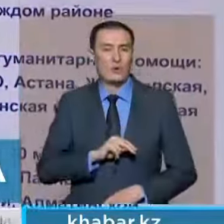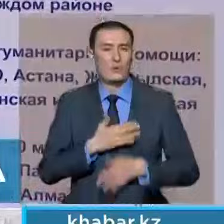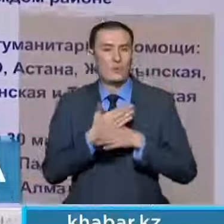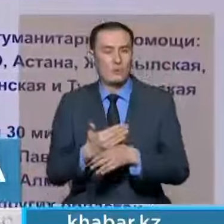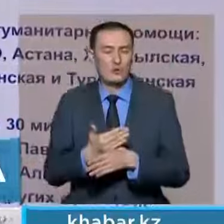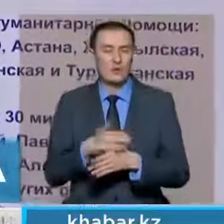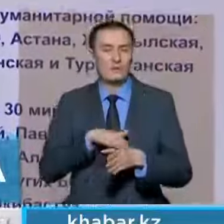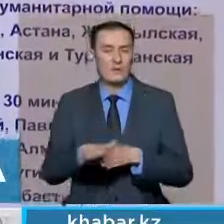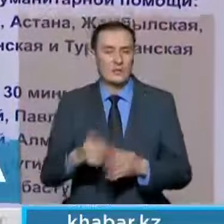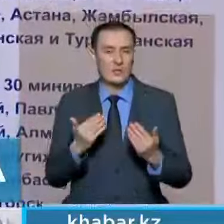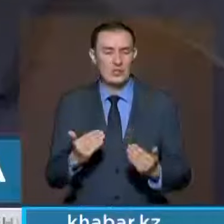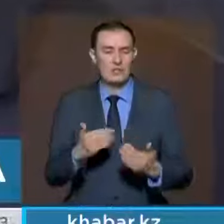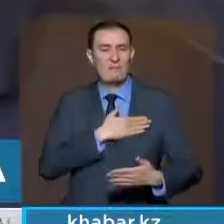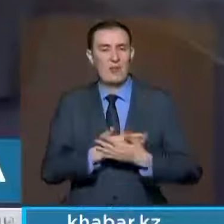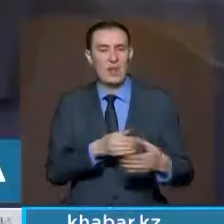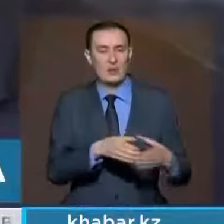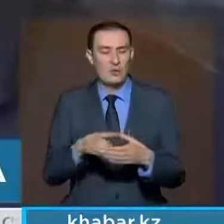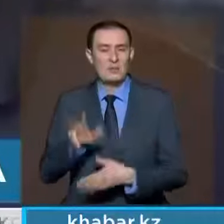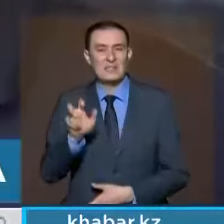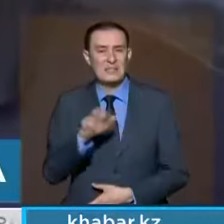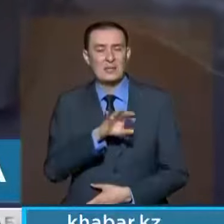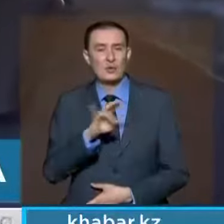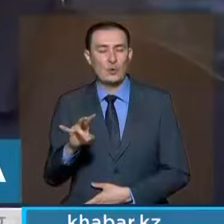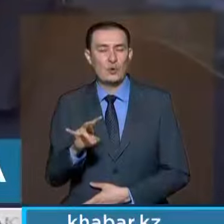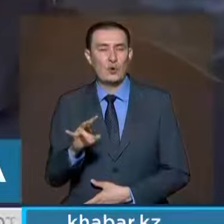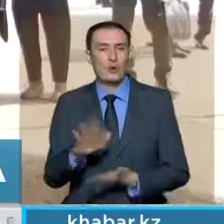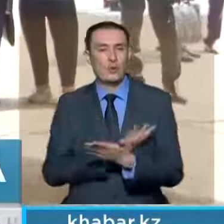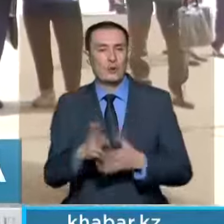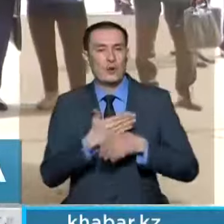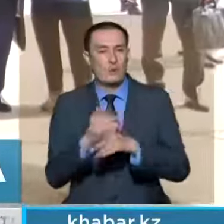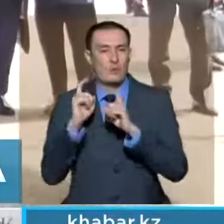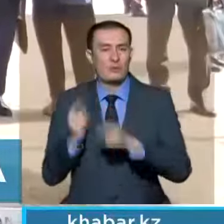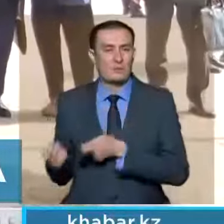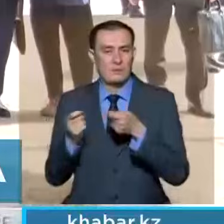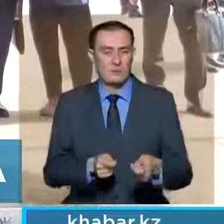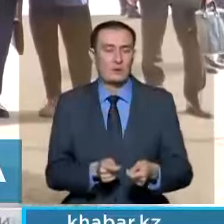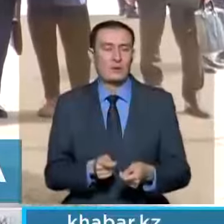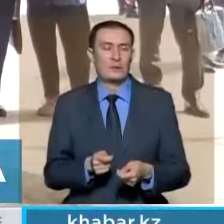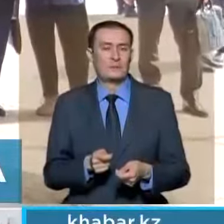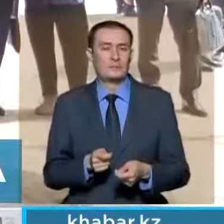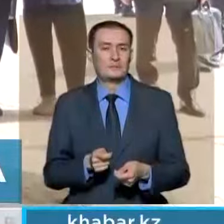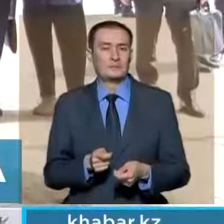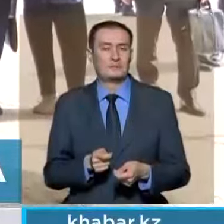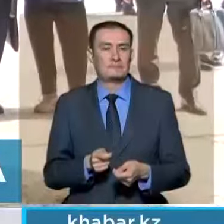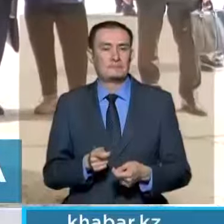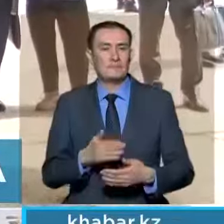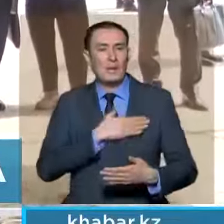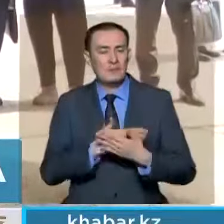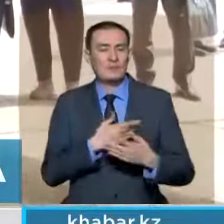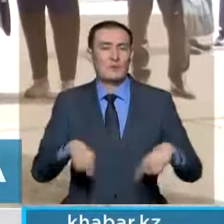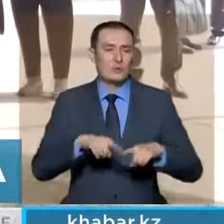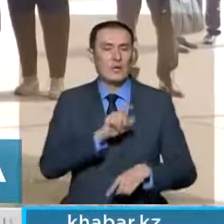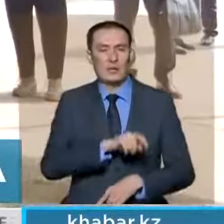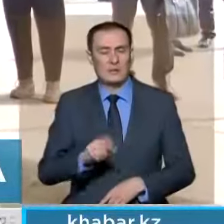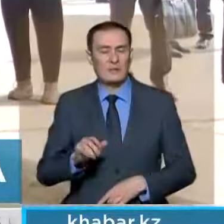она осуществляется сегодня волонтерами. 300 тонн гуманитарной помощи пришло. Вот служащие туда не ходят. Только общественники, неравнодушные